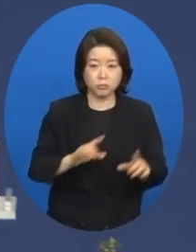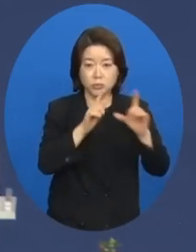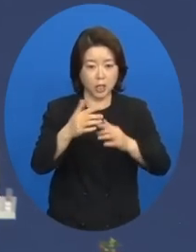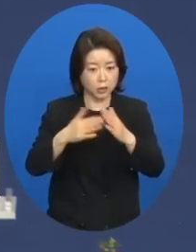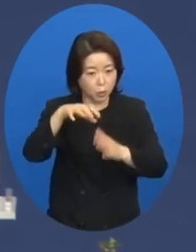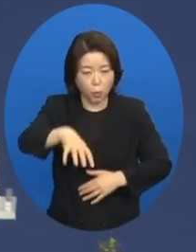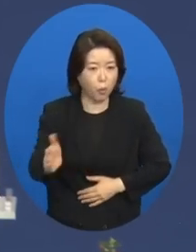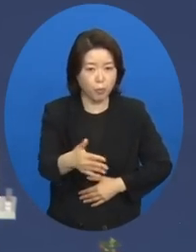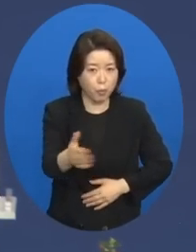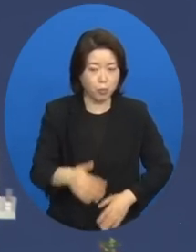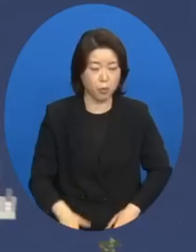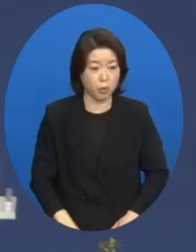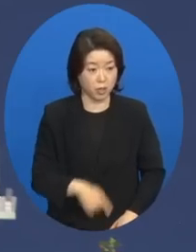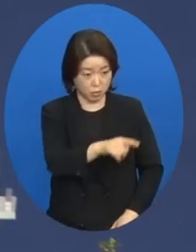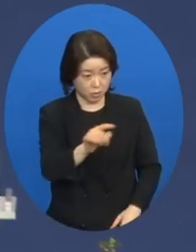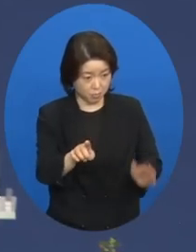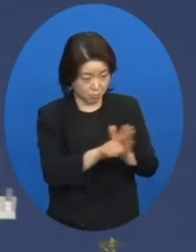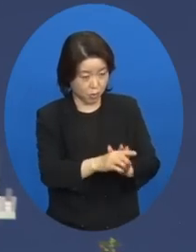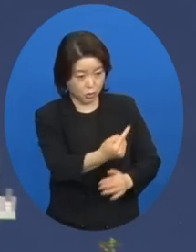제자가 된다는 게 뭘 의미인지 알아?